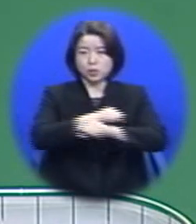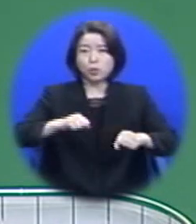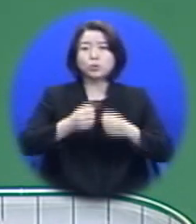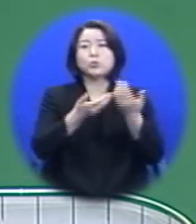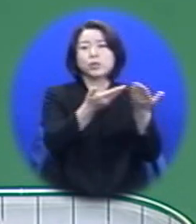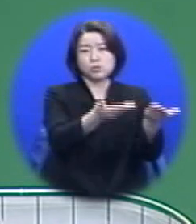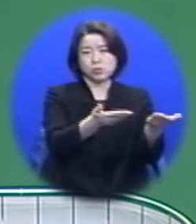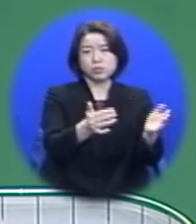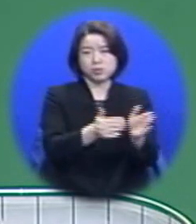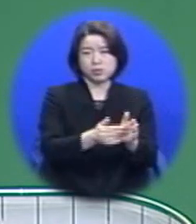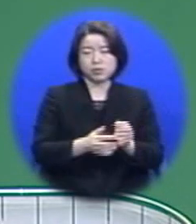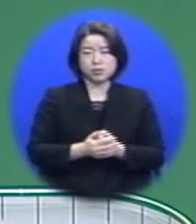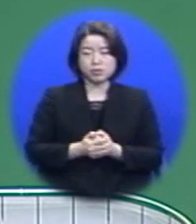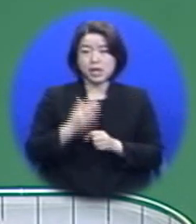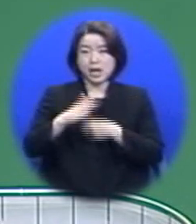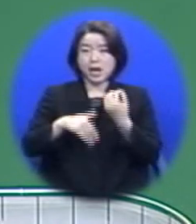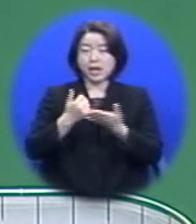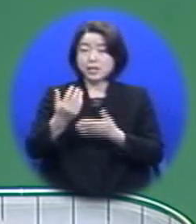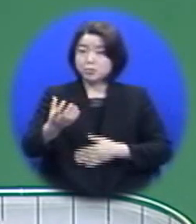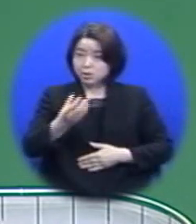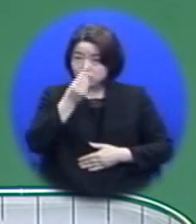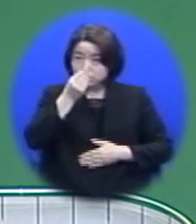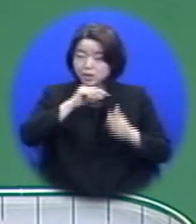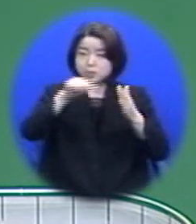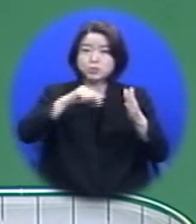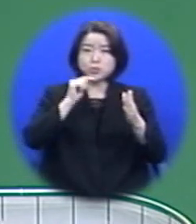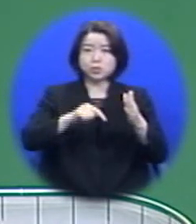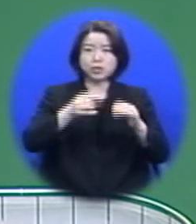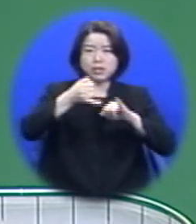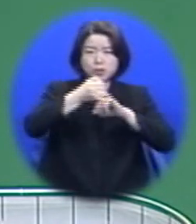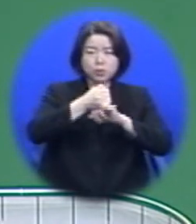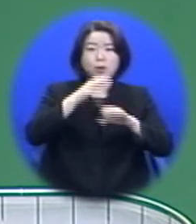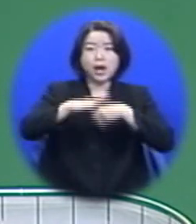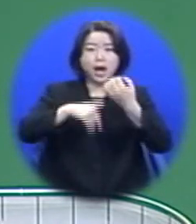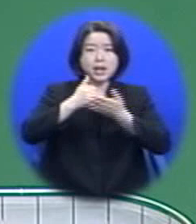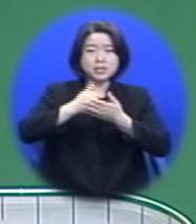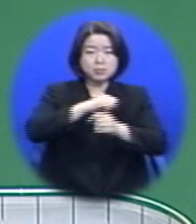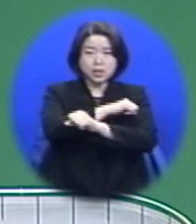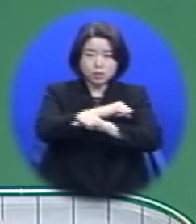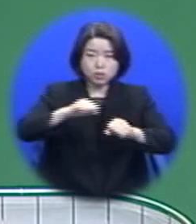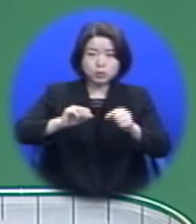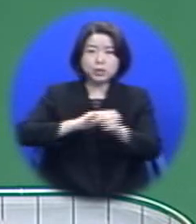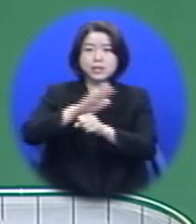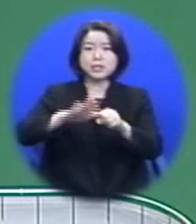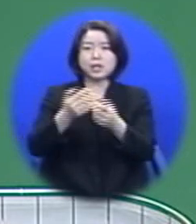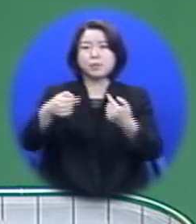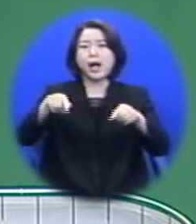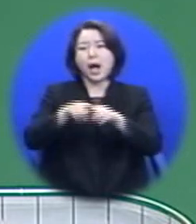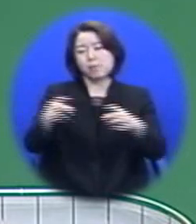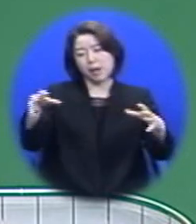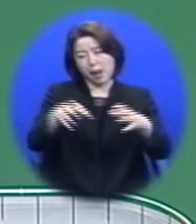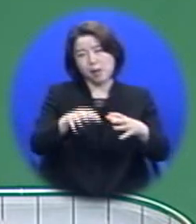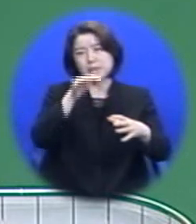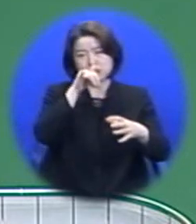용서하셨다 하나님이 거룩하심에 반드시 하나님의 용서와 사랑이 같이 갑니다